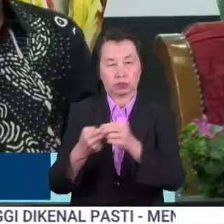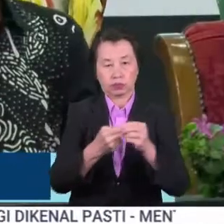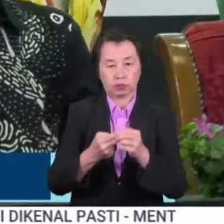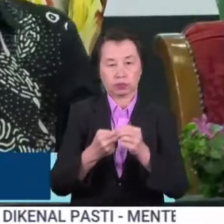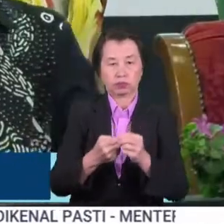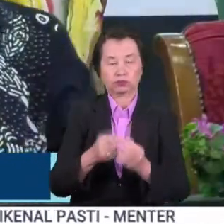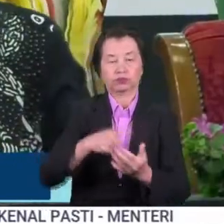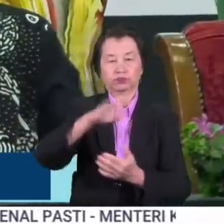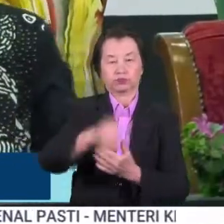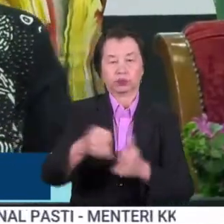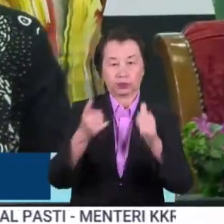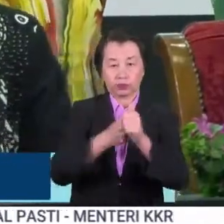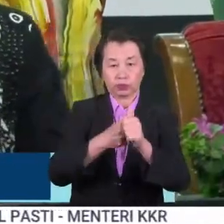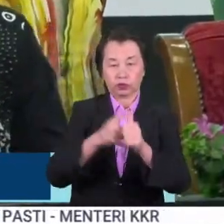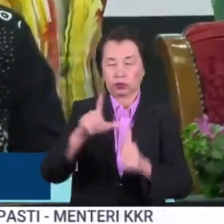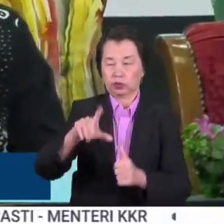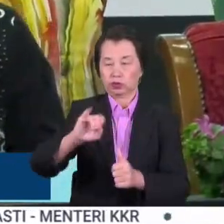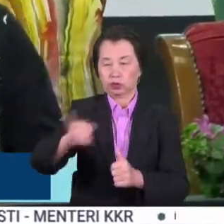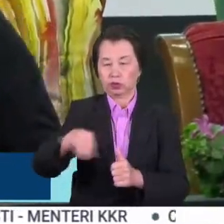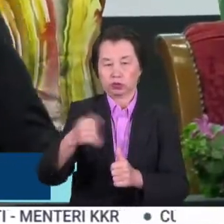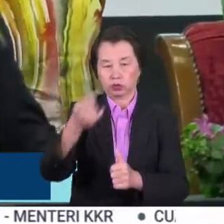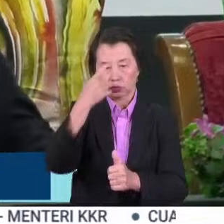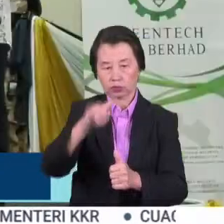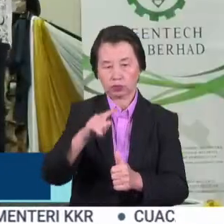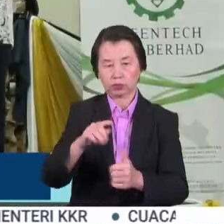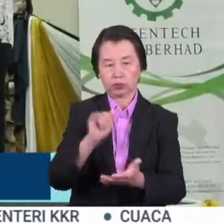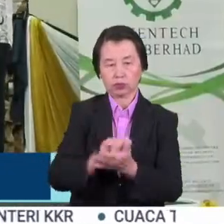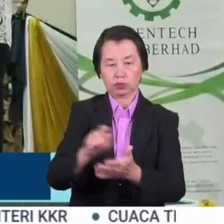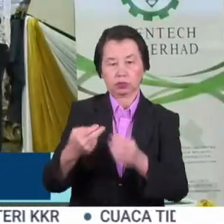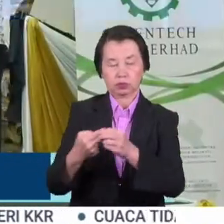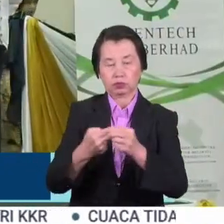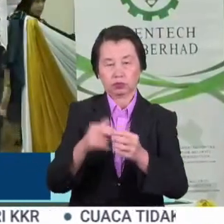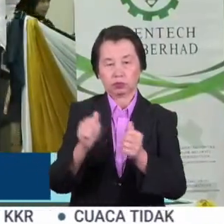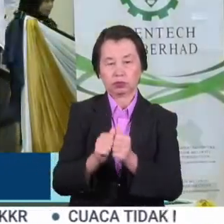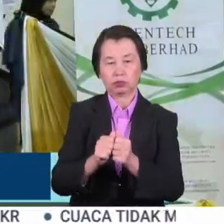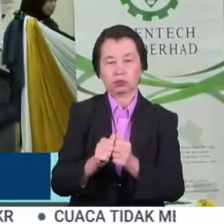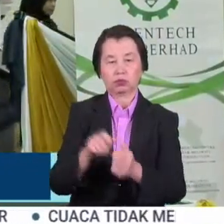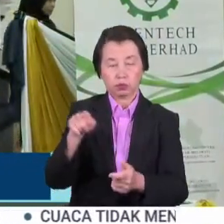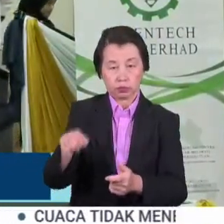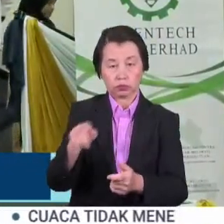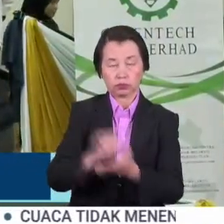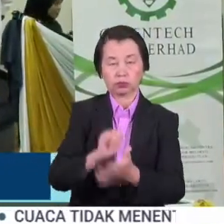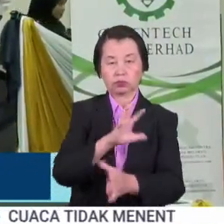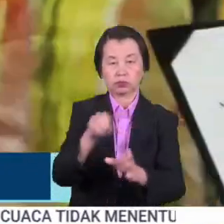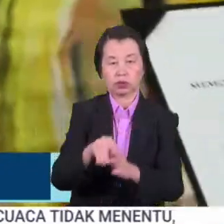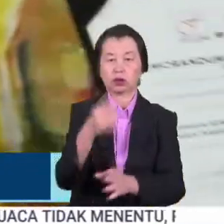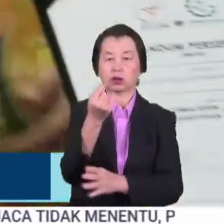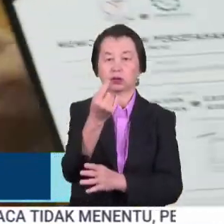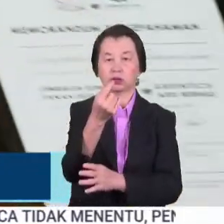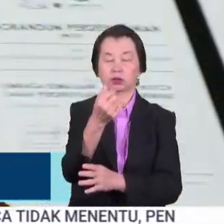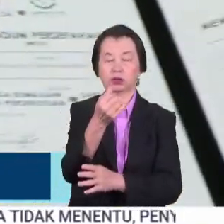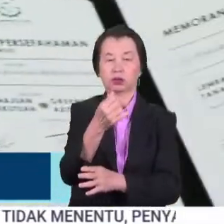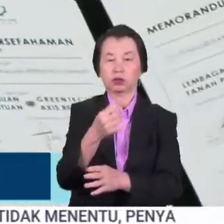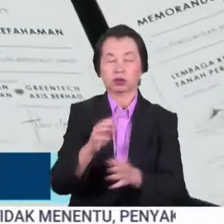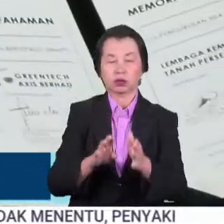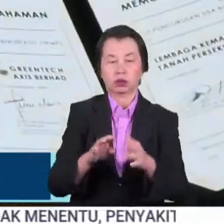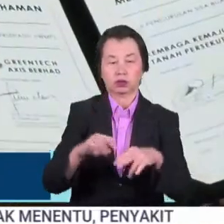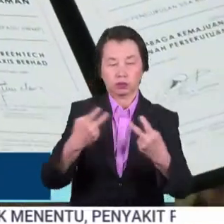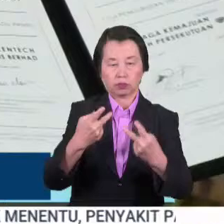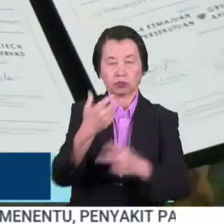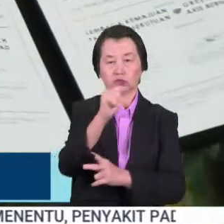keseluruhan, projek rintis loji pengurusan sisa bersepadu IWMP itu membabitkan nilai pembangunan kasar